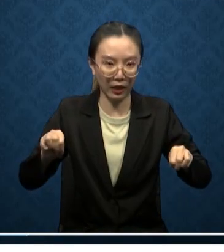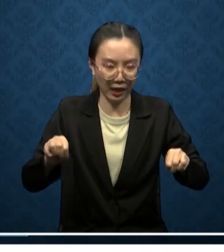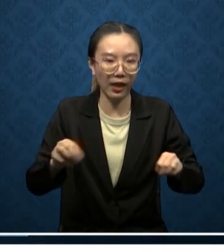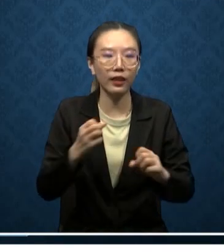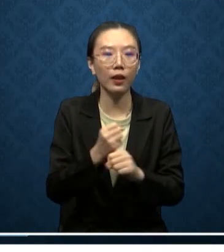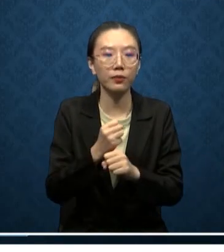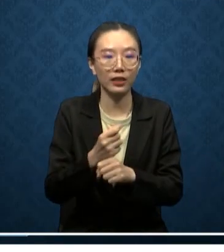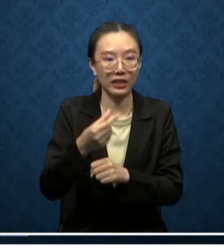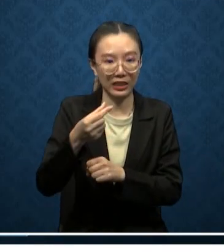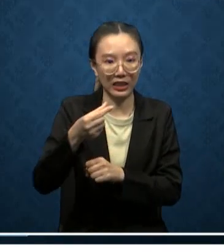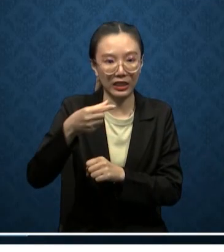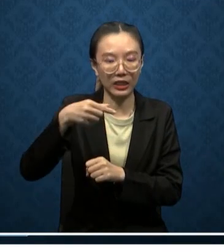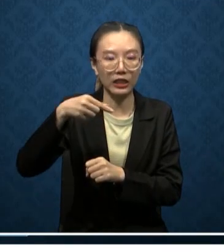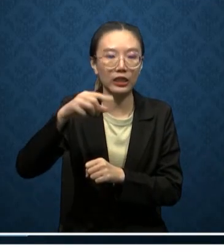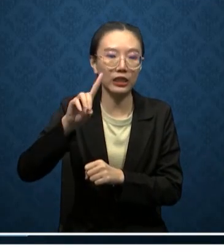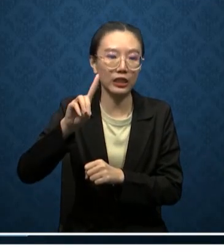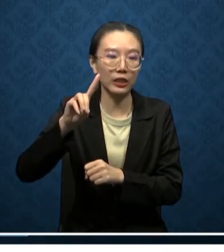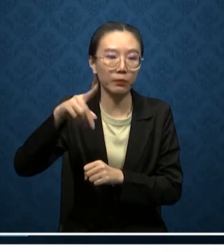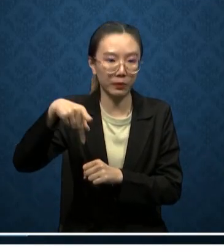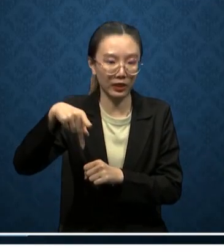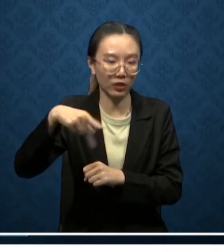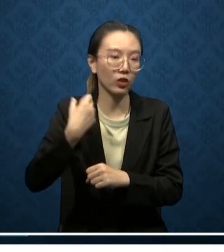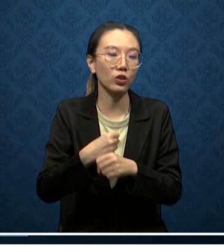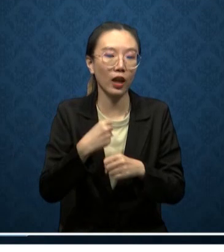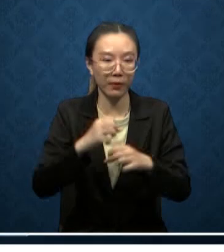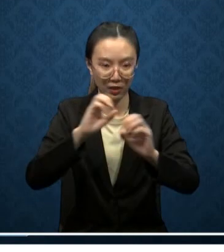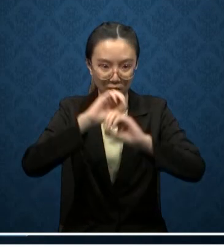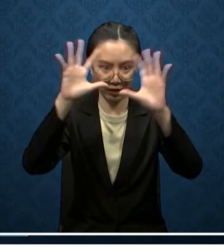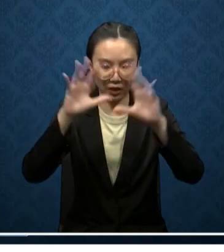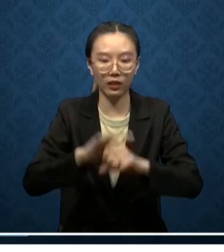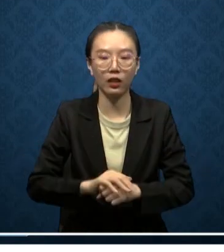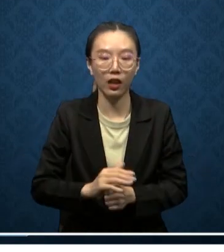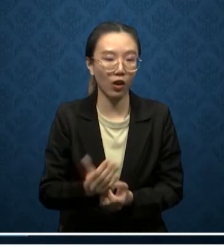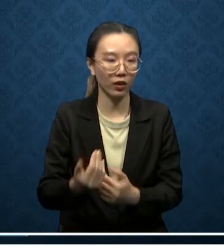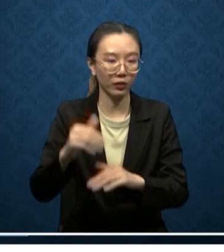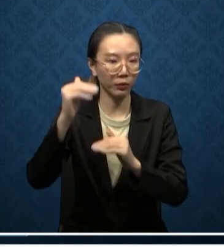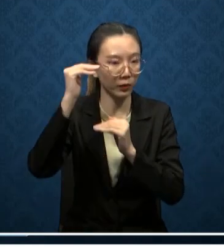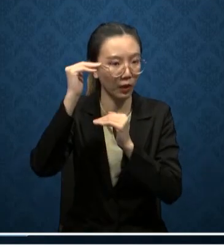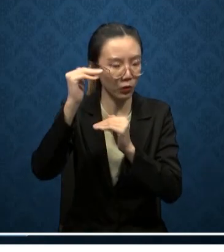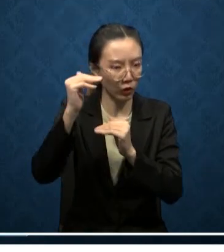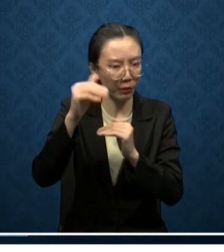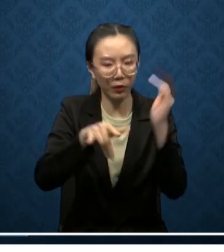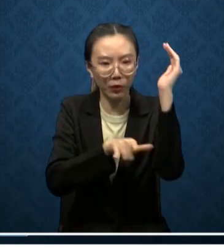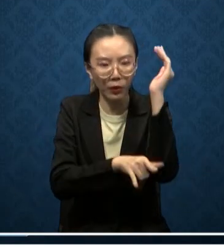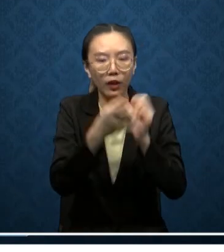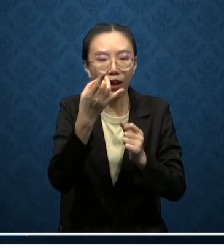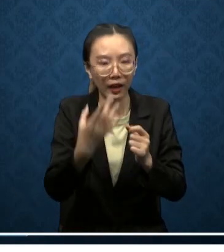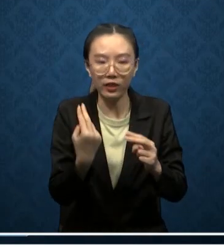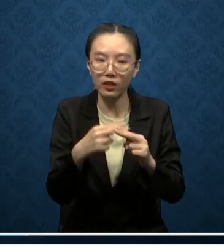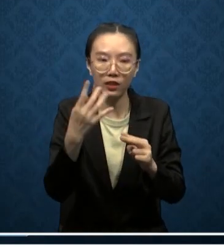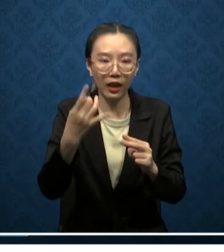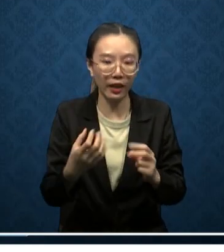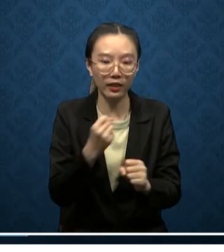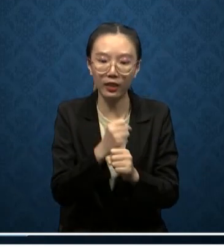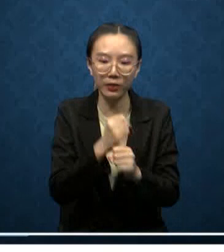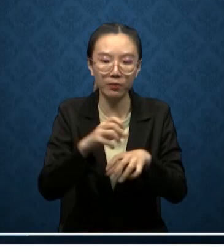ให้ดีขึ้นซึ่งตรงเนี้ยผมคิดว่าเราจะต้องเน้นหนักอย่างเป็นรูปธรรมและชัดเจนในการที่กำหนดทิศทางว่าจะเป็นสมุนไพรตัวไหนนะครับแล้วก็การดำเนิน